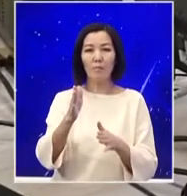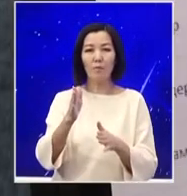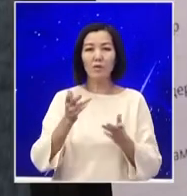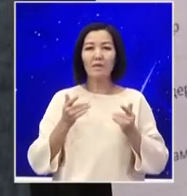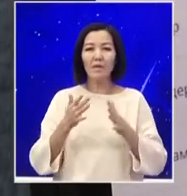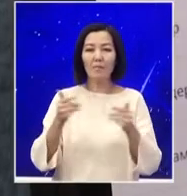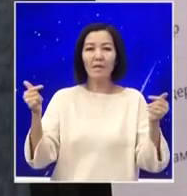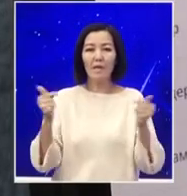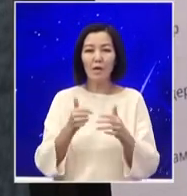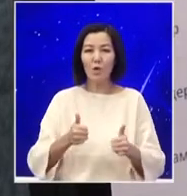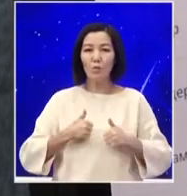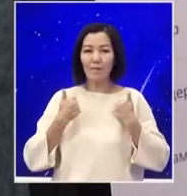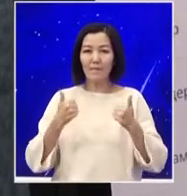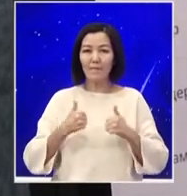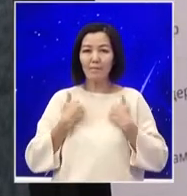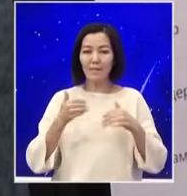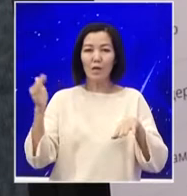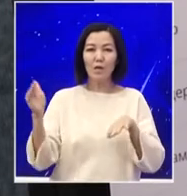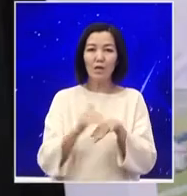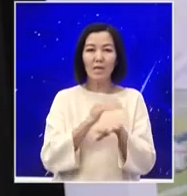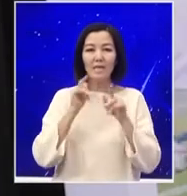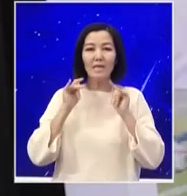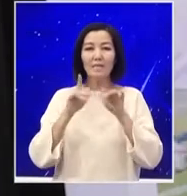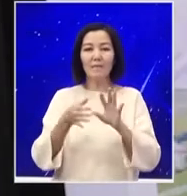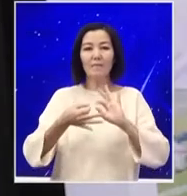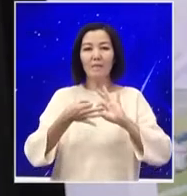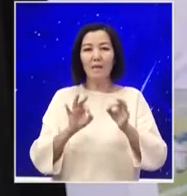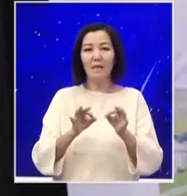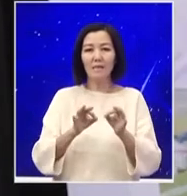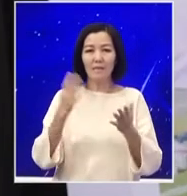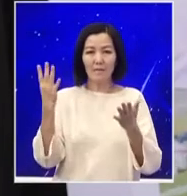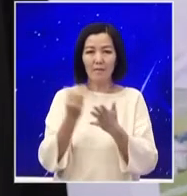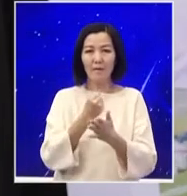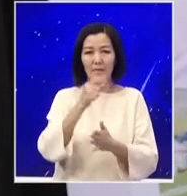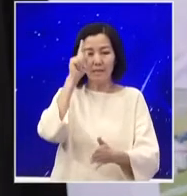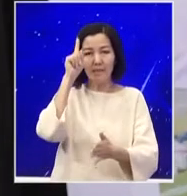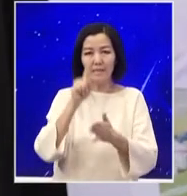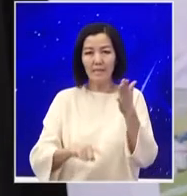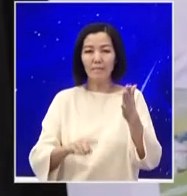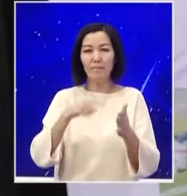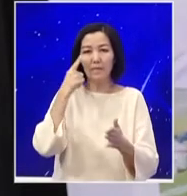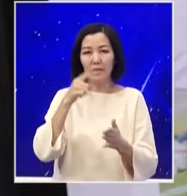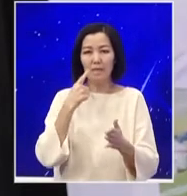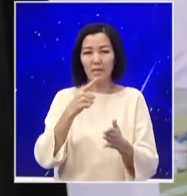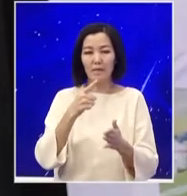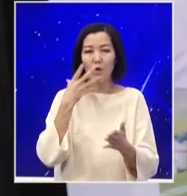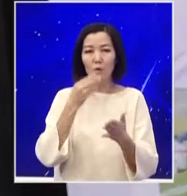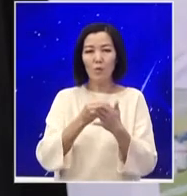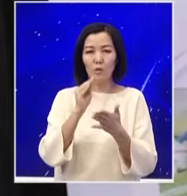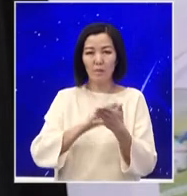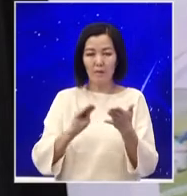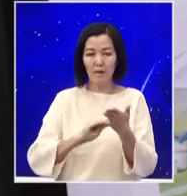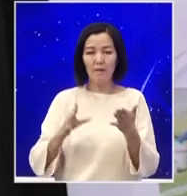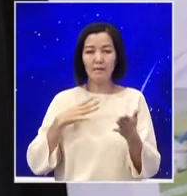алдағы болашақ талабына лайық ұмтылыстарымыздан және игі істерімізден нақты көрініс табатынына кәміл сенемін, деді